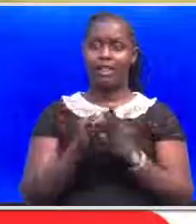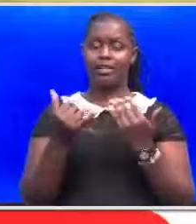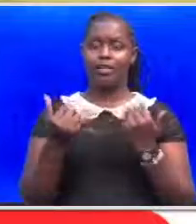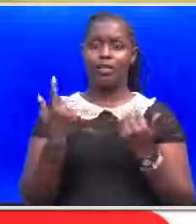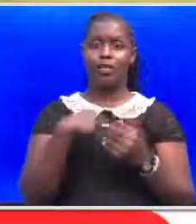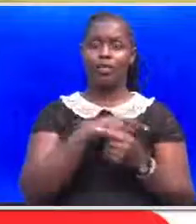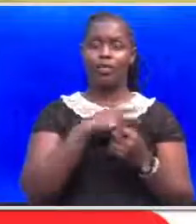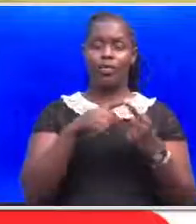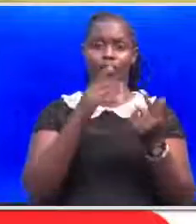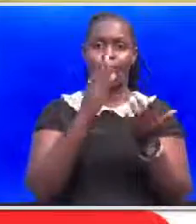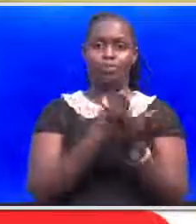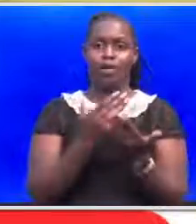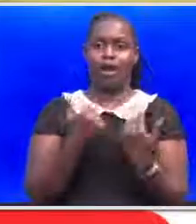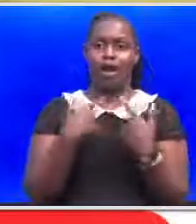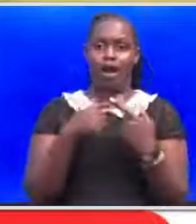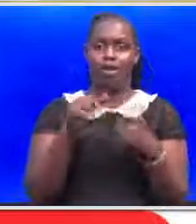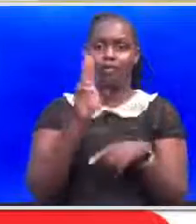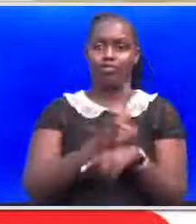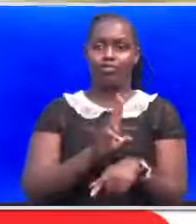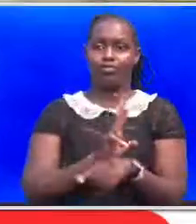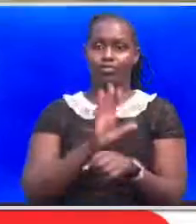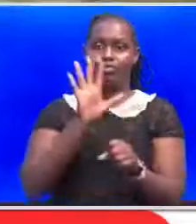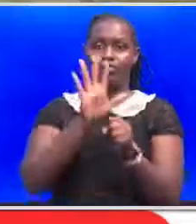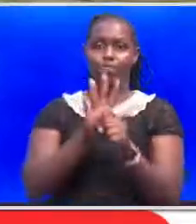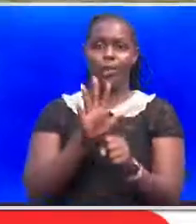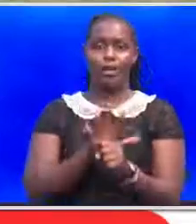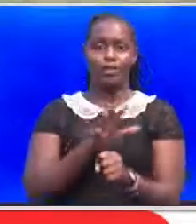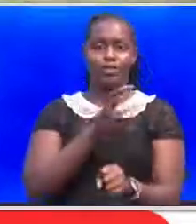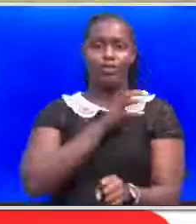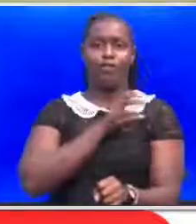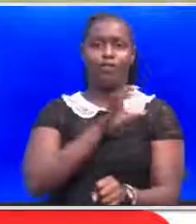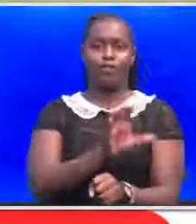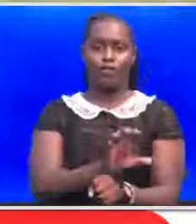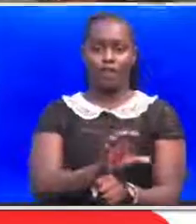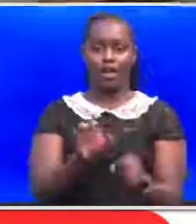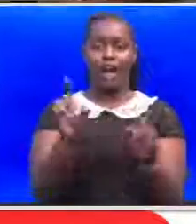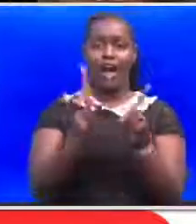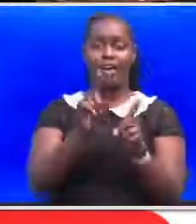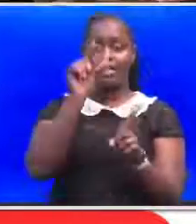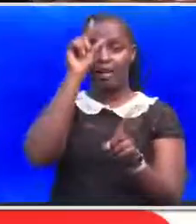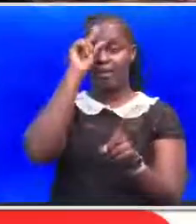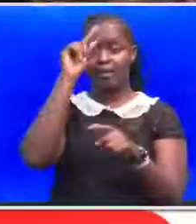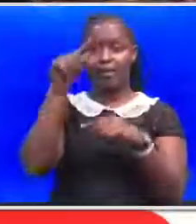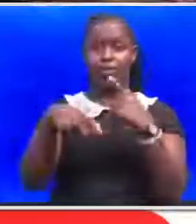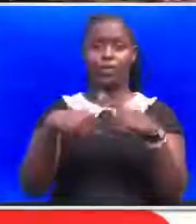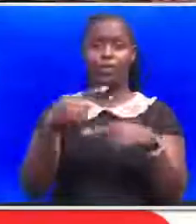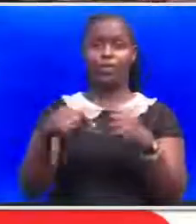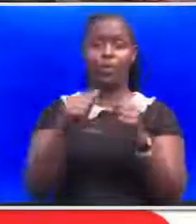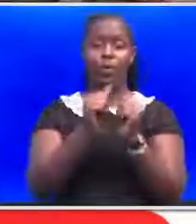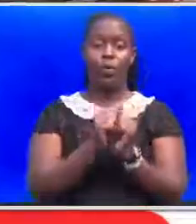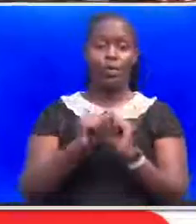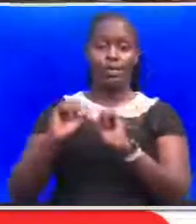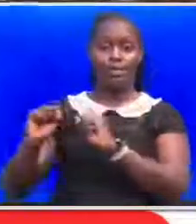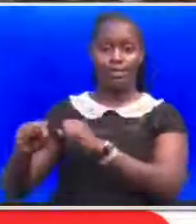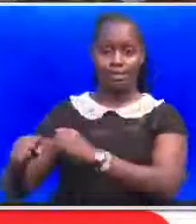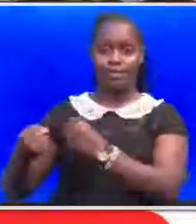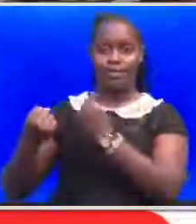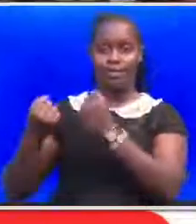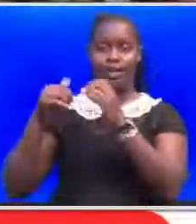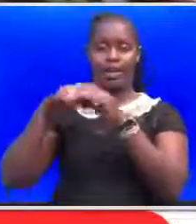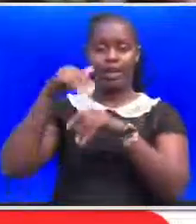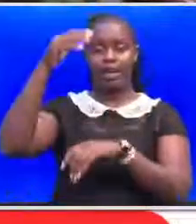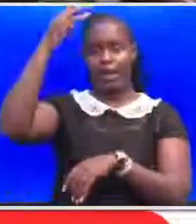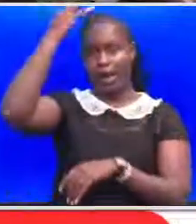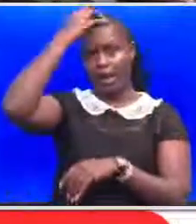we have overreacted, we have used excessive force. Na huku serikali kiendeleza operesheni hiyo ya kuleta usalama katika kaunti ya Lamu, baadhi